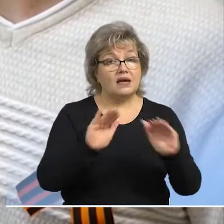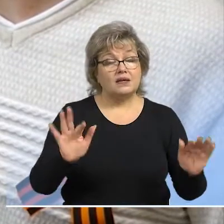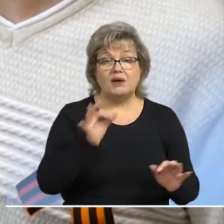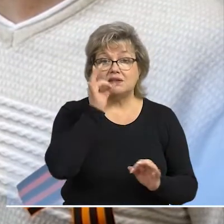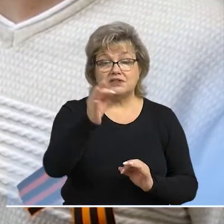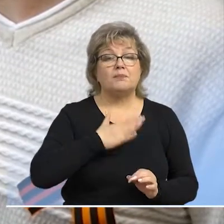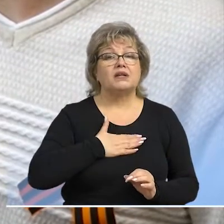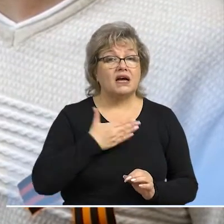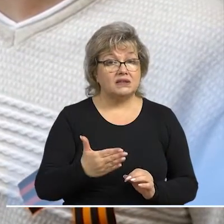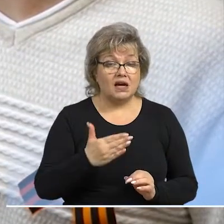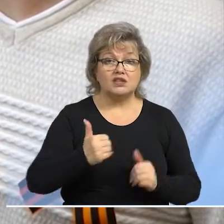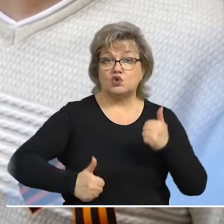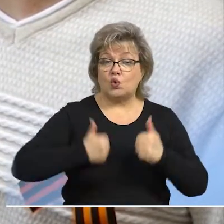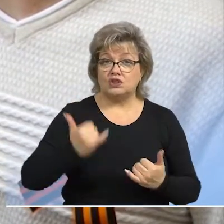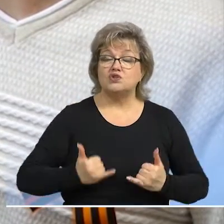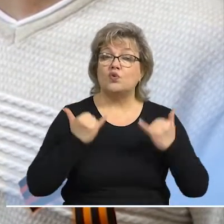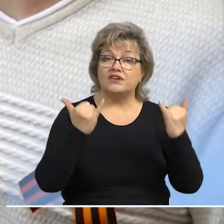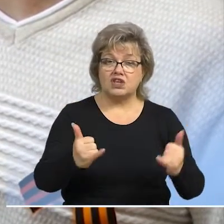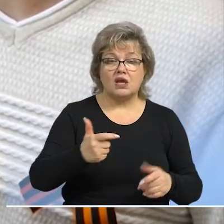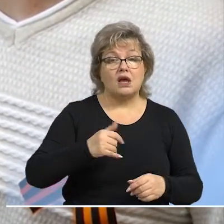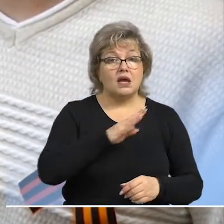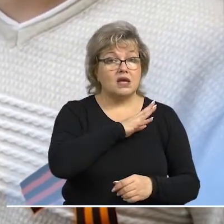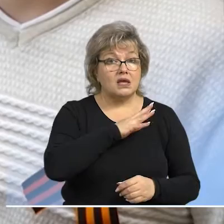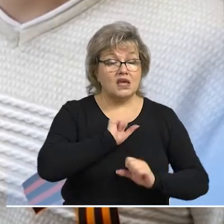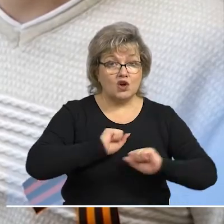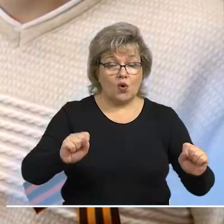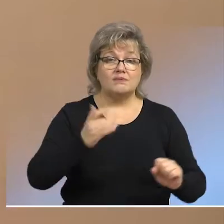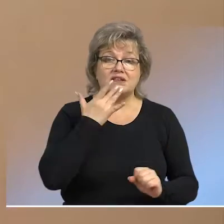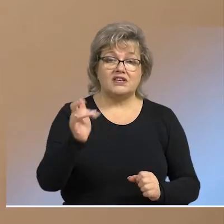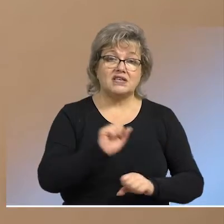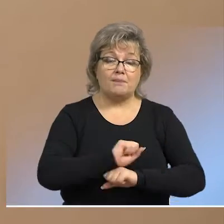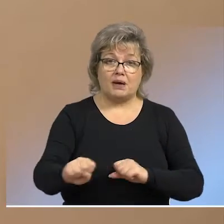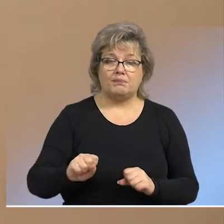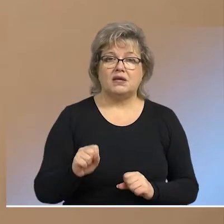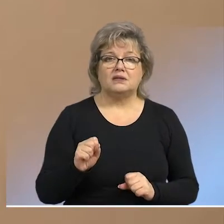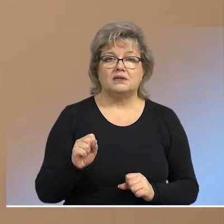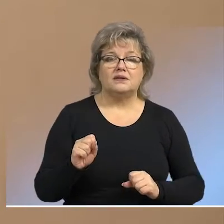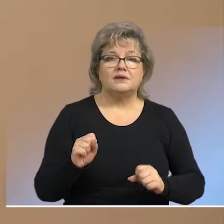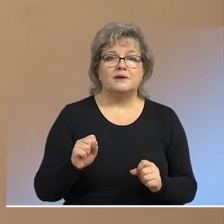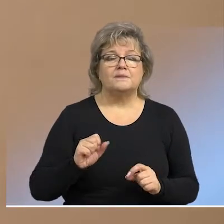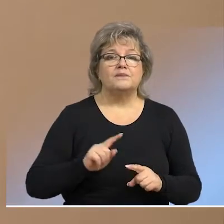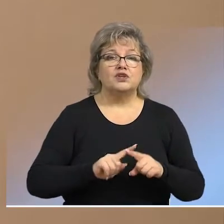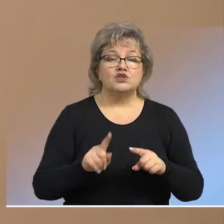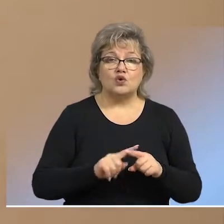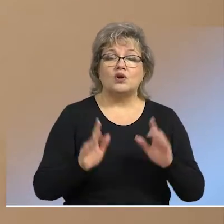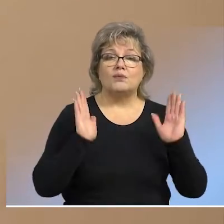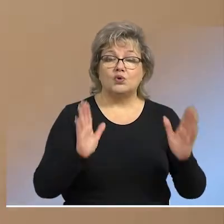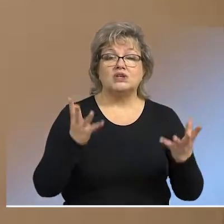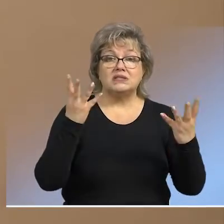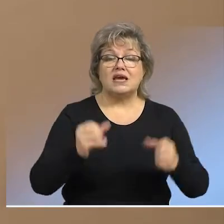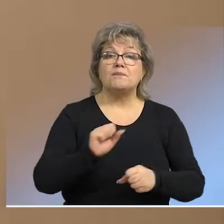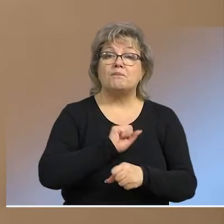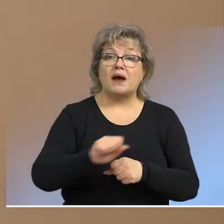ребята выразили благодарность, гордость и уважение героям Великая Победа. Скоро праздник День